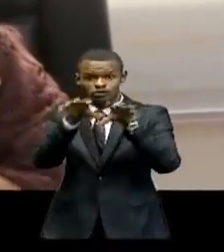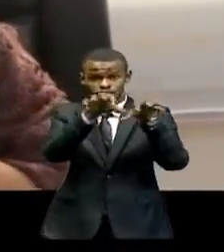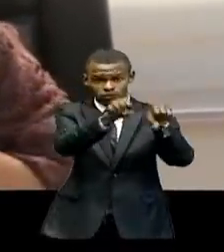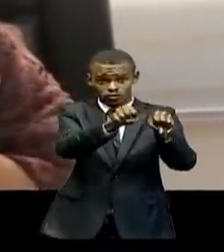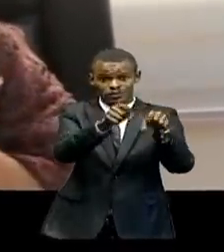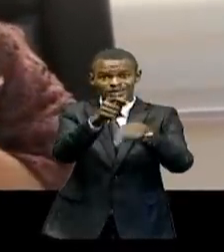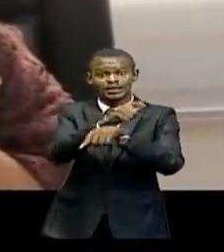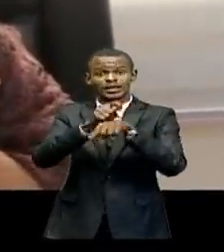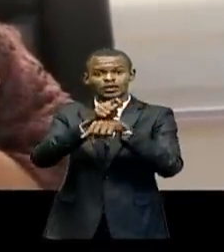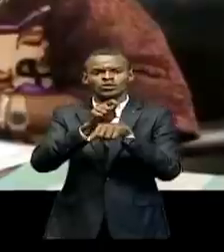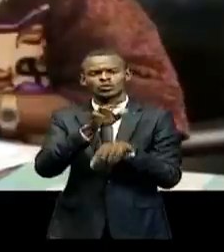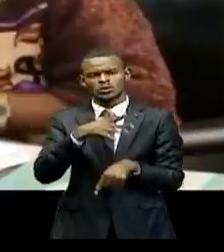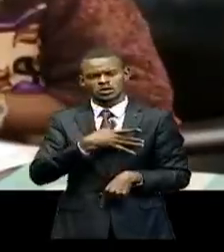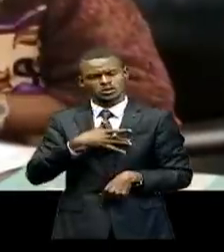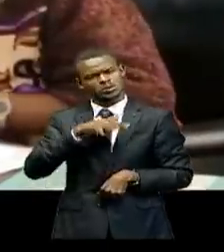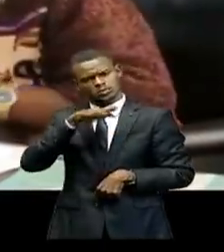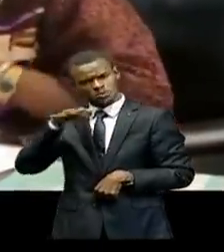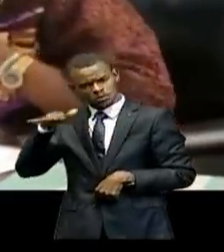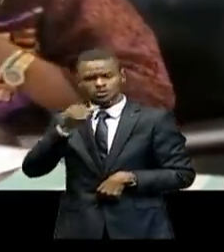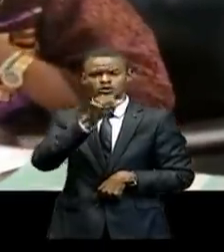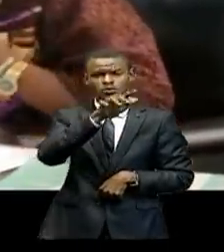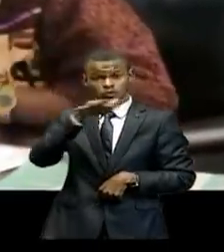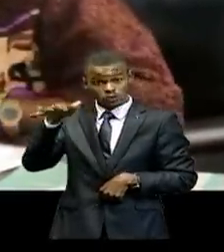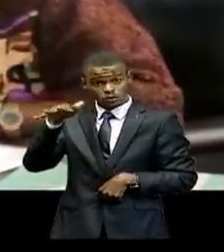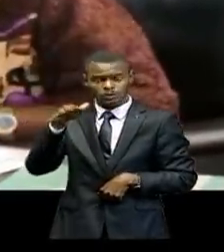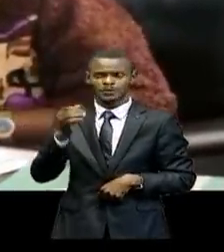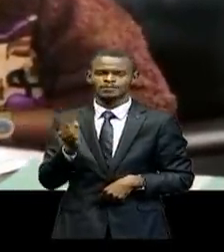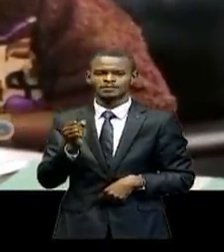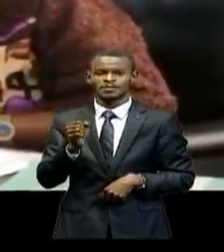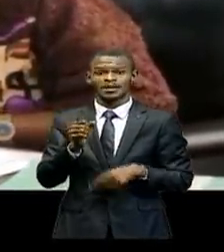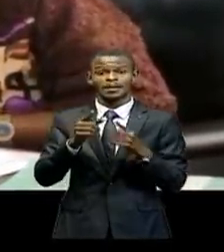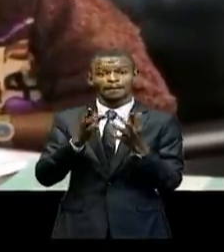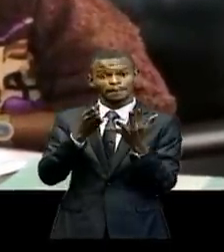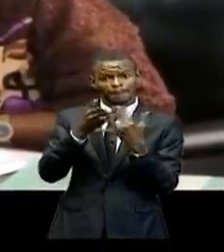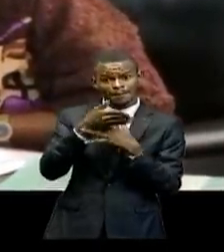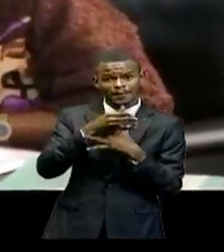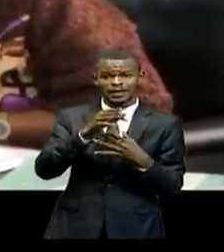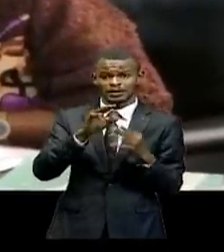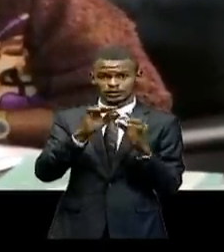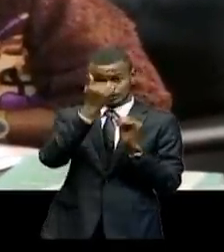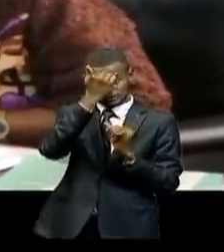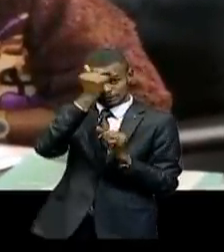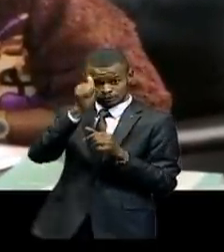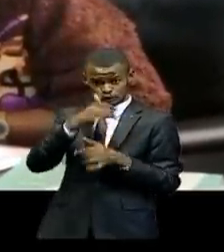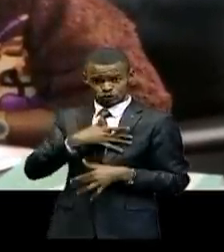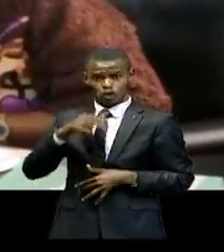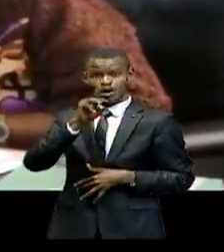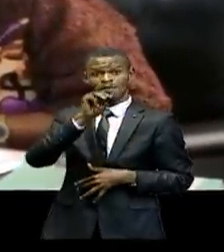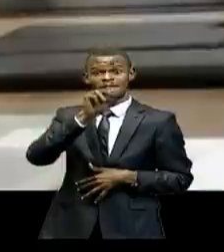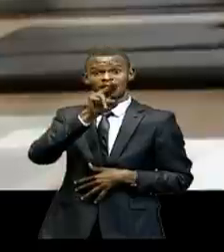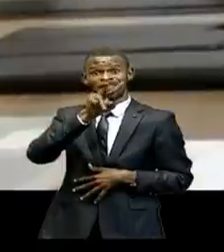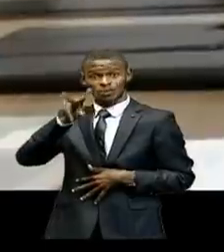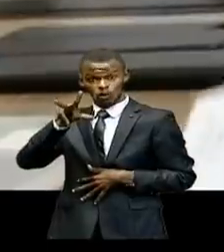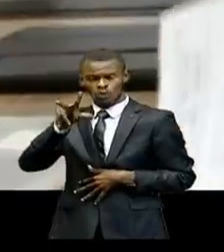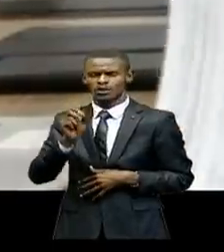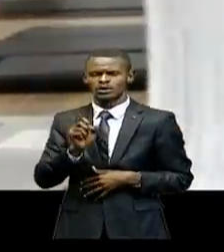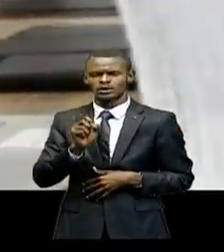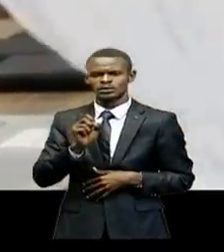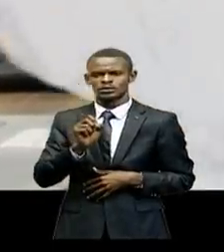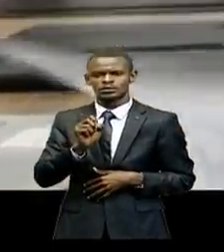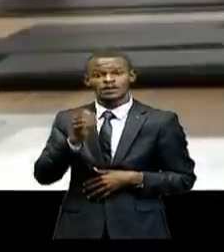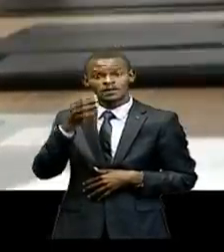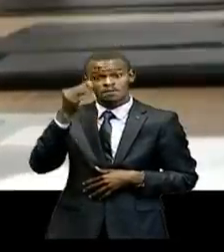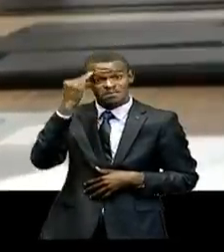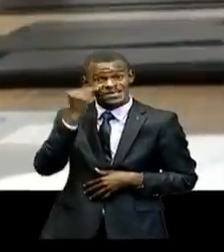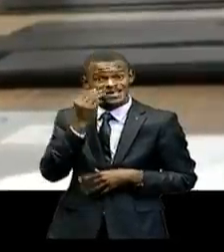assaillants du M23, les ministres de la Défense a indiqué qu'elles furent de courte durée. Les forces loyalistes en contre-attaque